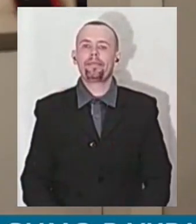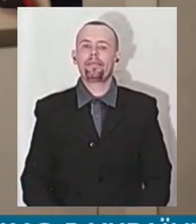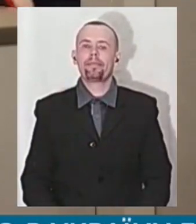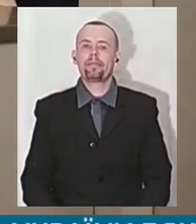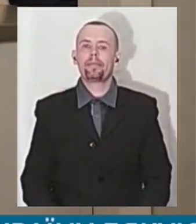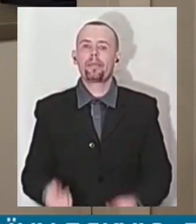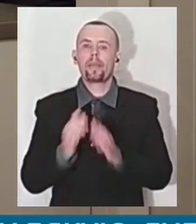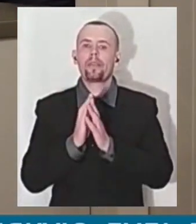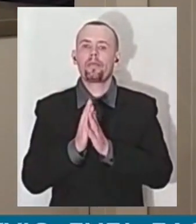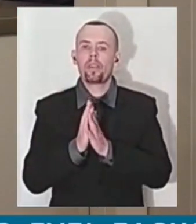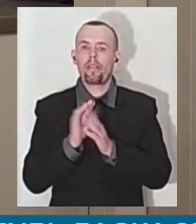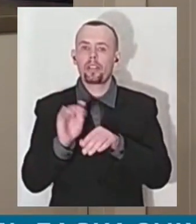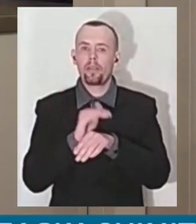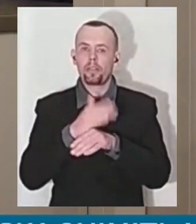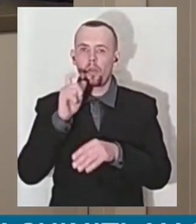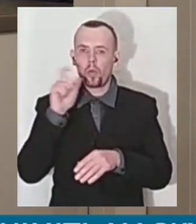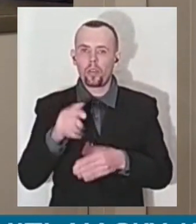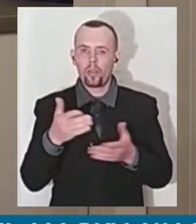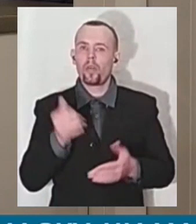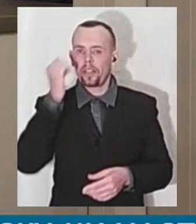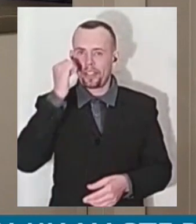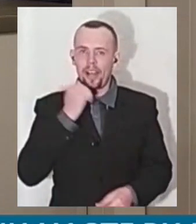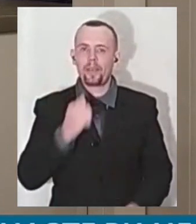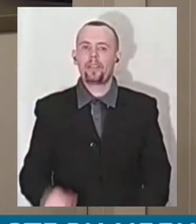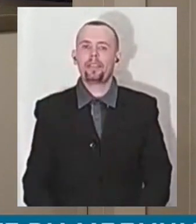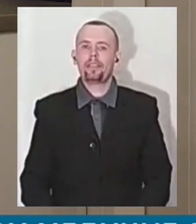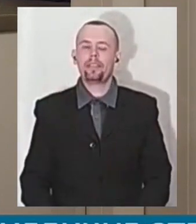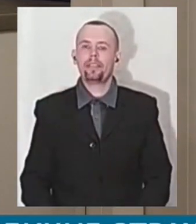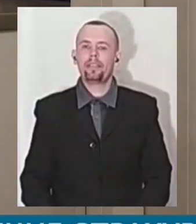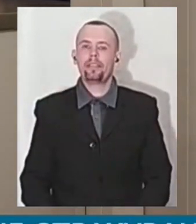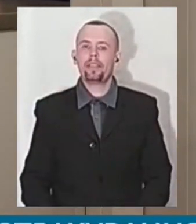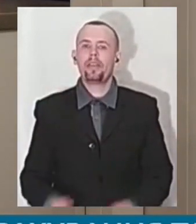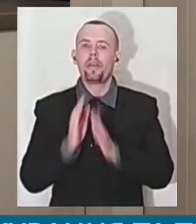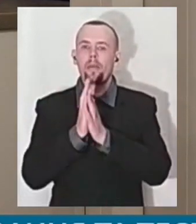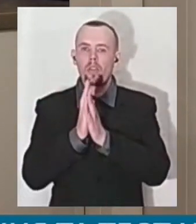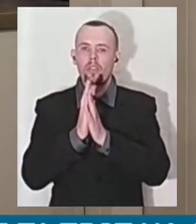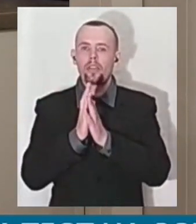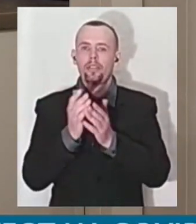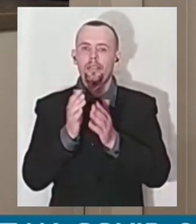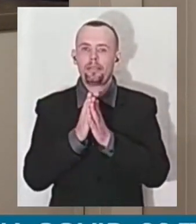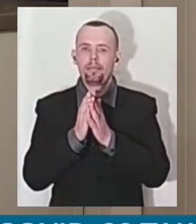Ласкаво просимо в Україну. Дякую. Будь ласка, зніміть маску.